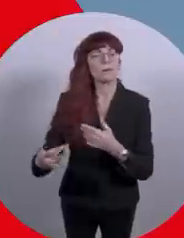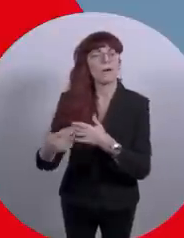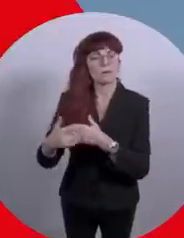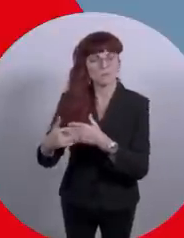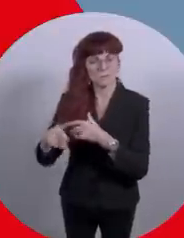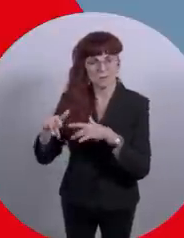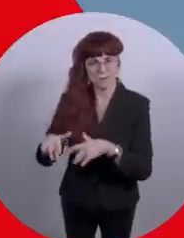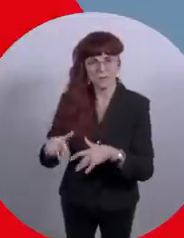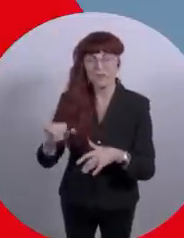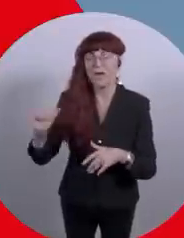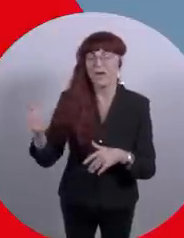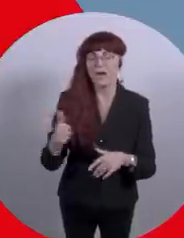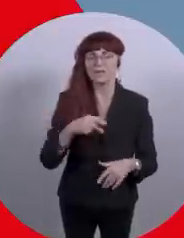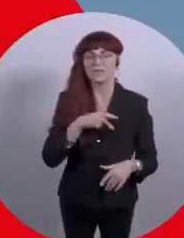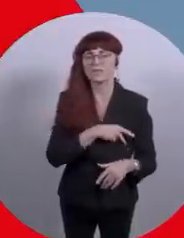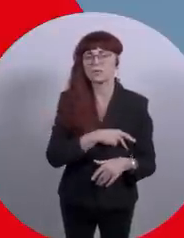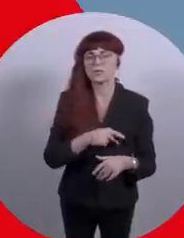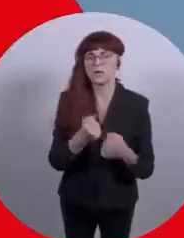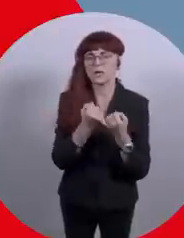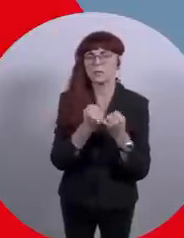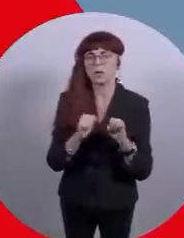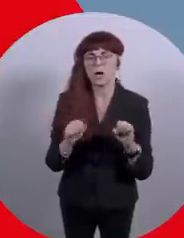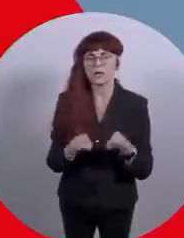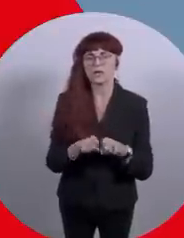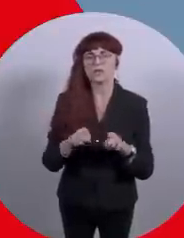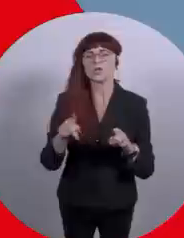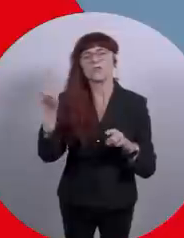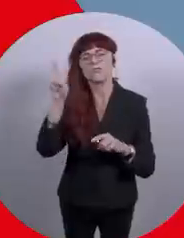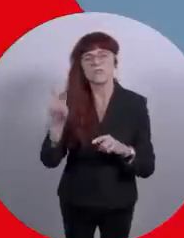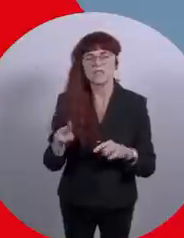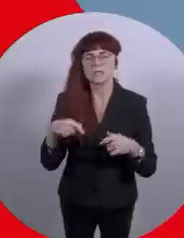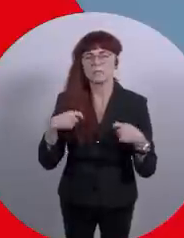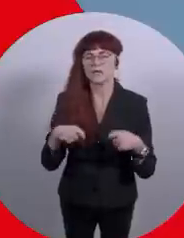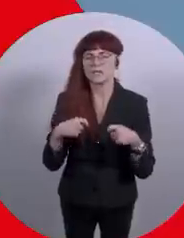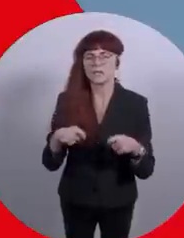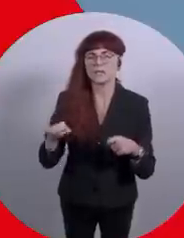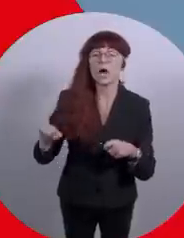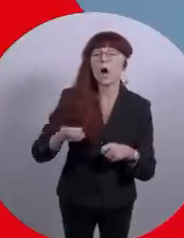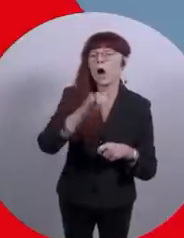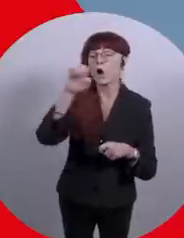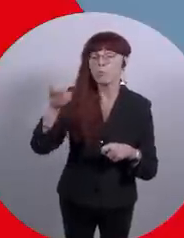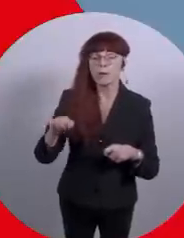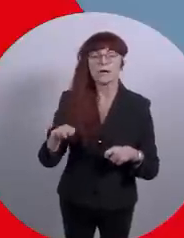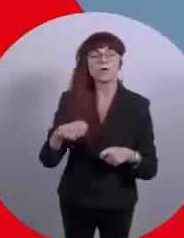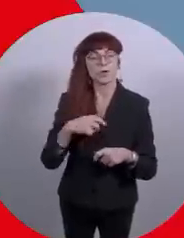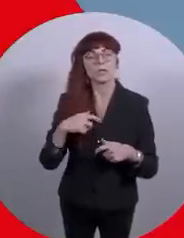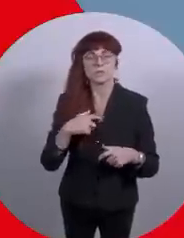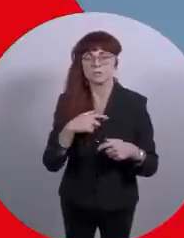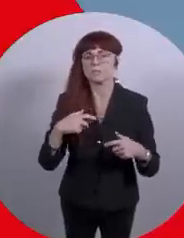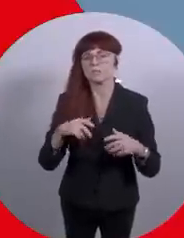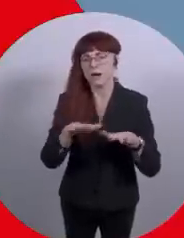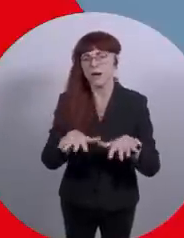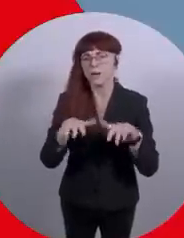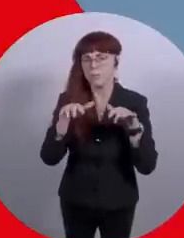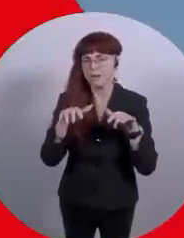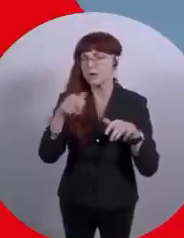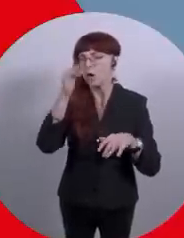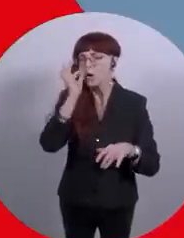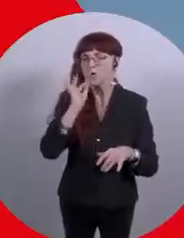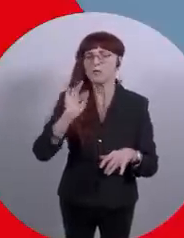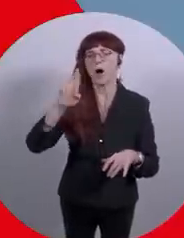begrüße die erste sozialdemokratische Vizepräsidentin des Europäischen Parlaments aus Österreich Eveline Regner